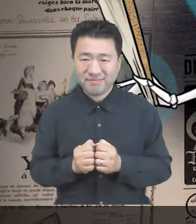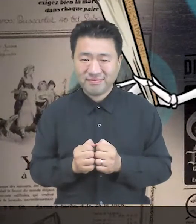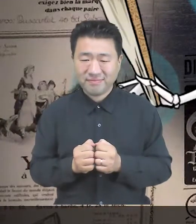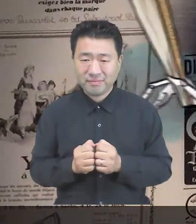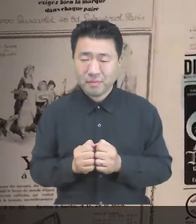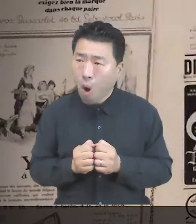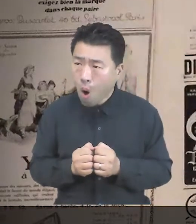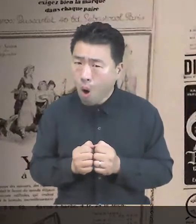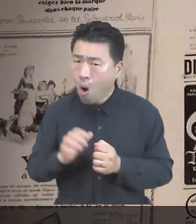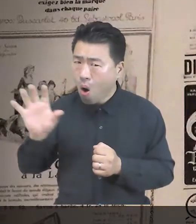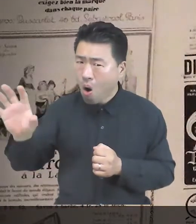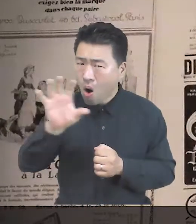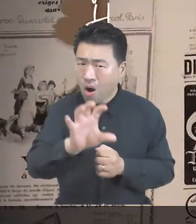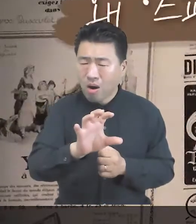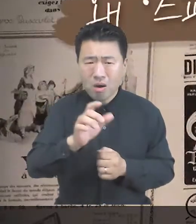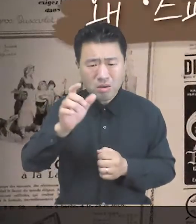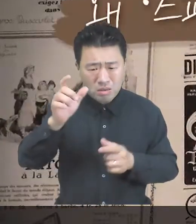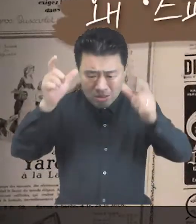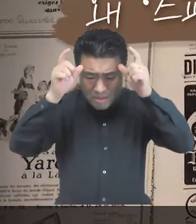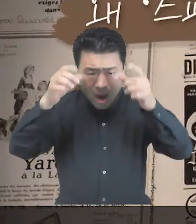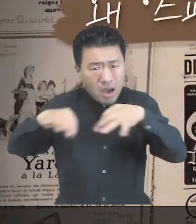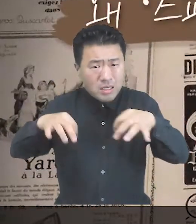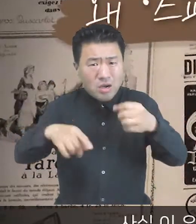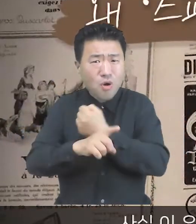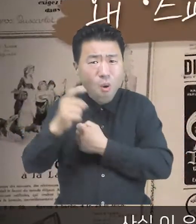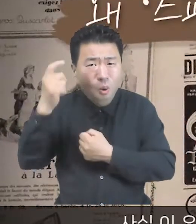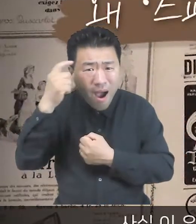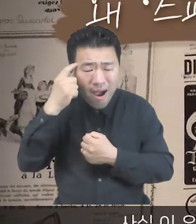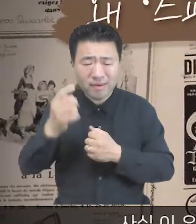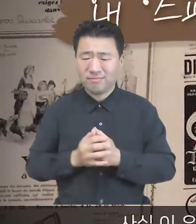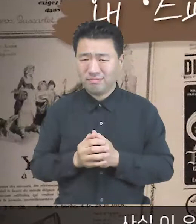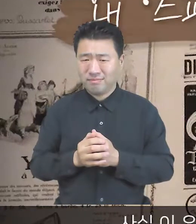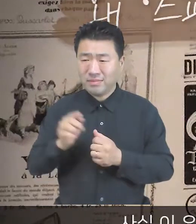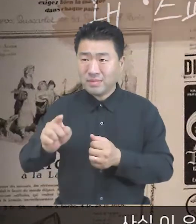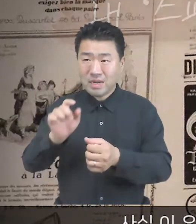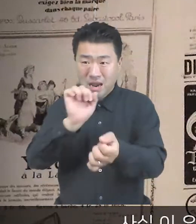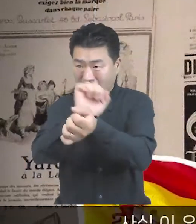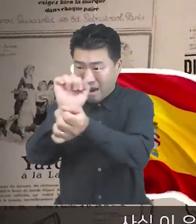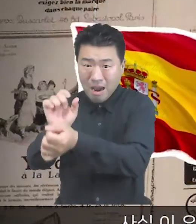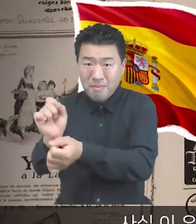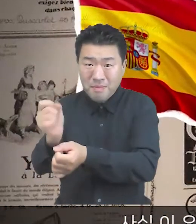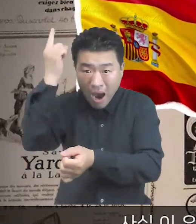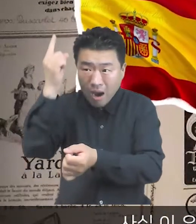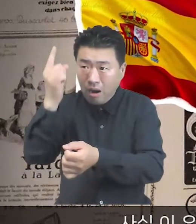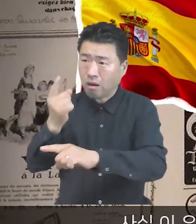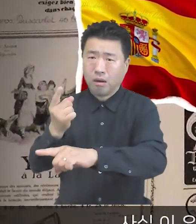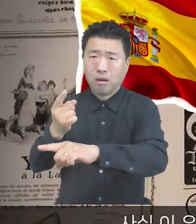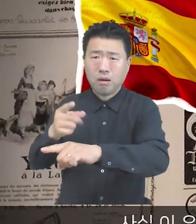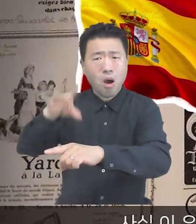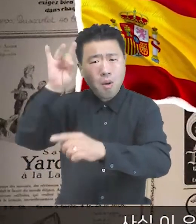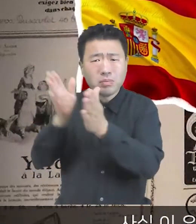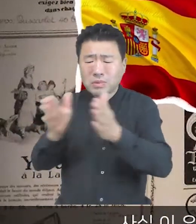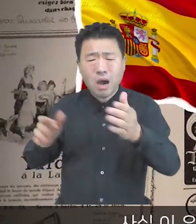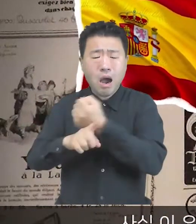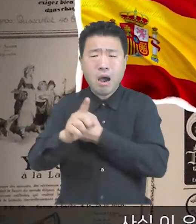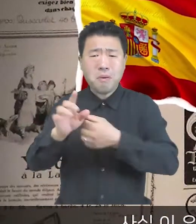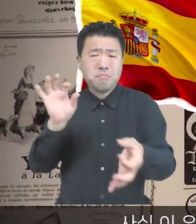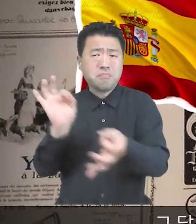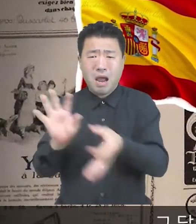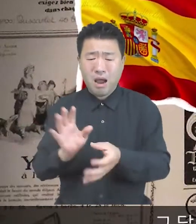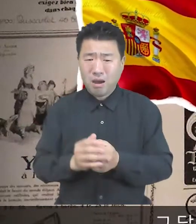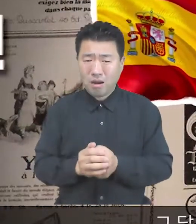것이었는데요. 그렇다면 왜 스페인이었을까요? 사실 이 유행병은 스페인에서 시작된 것이 아니었는데